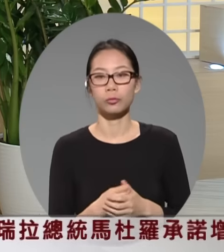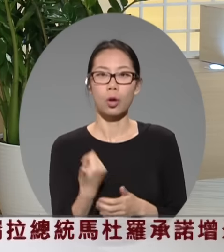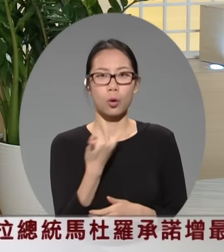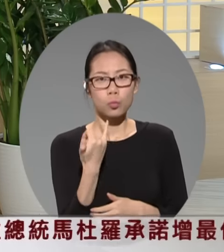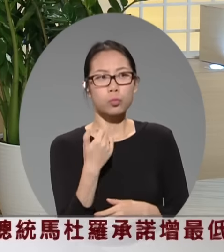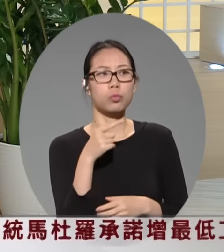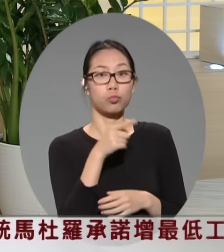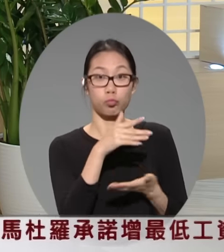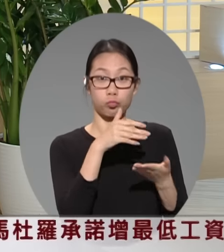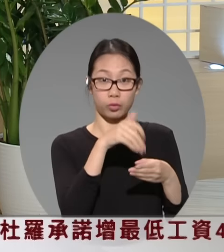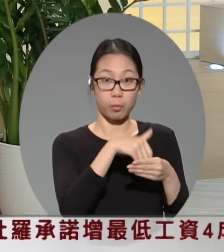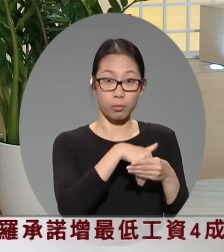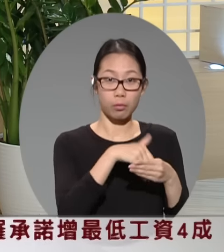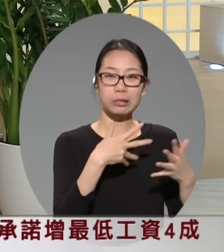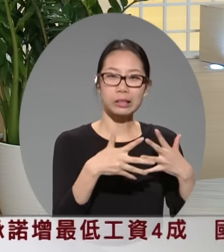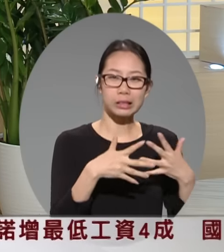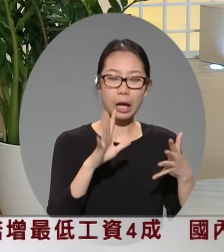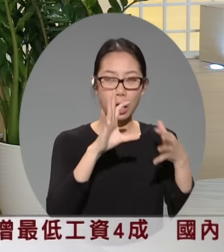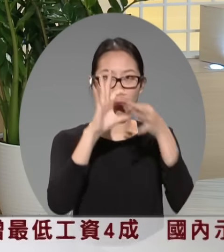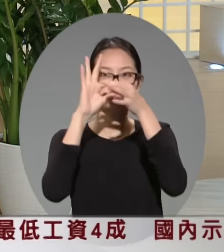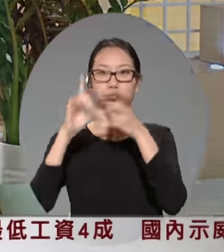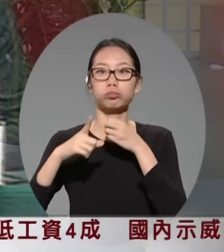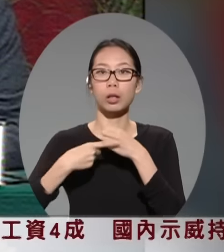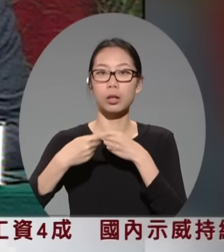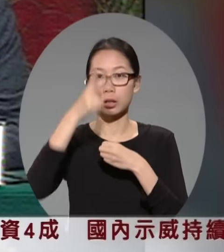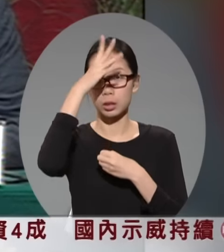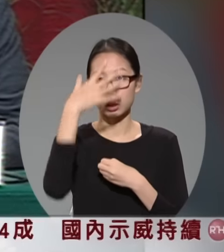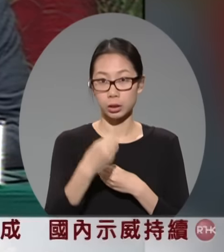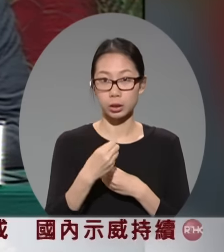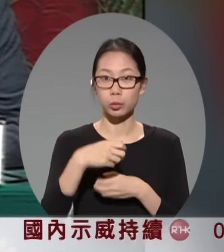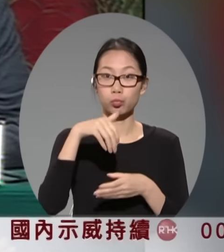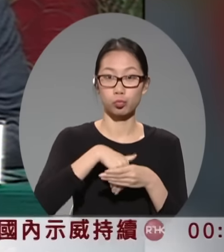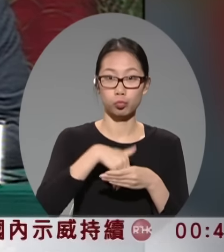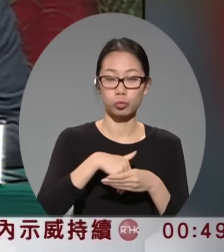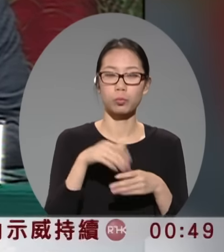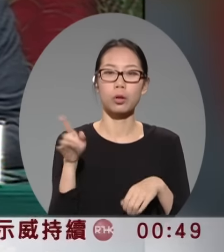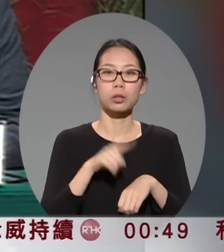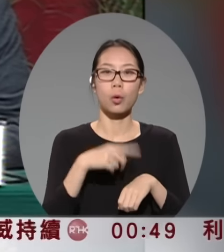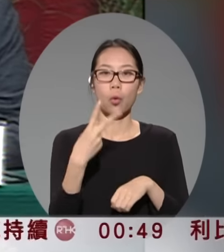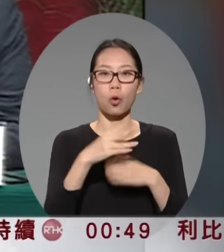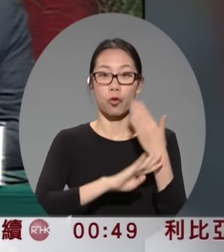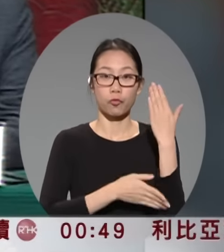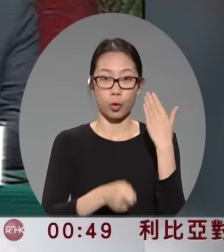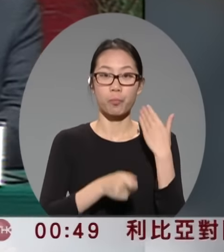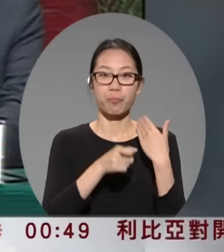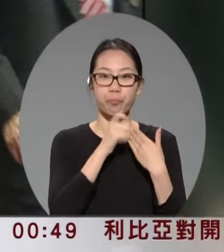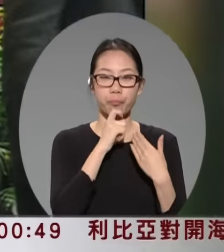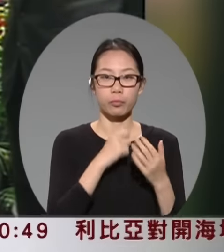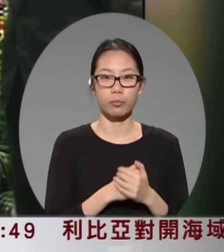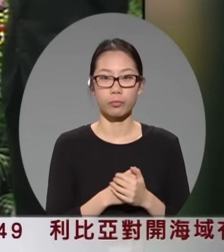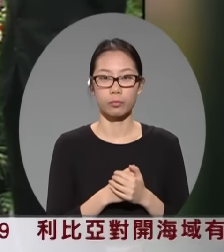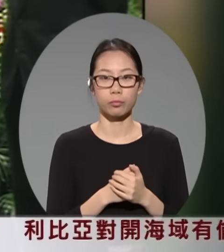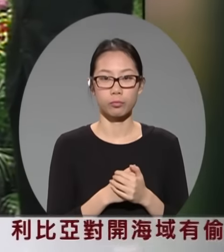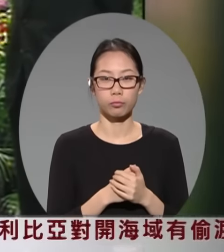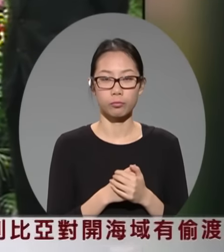聯想到第一屆的特首選舉，當時都有兩個司法界人士參選的，就包括前首席法官梁